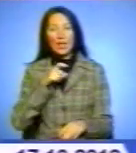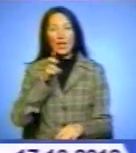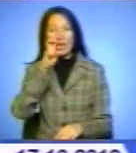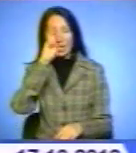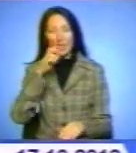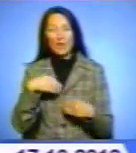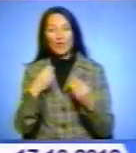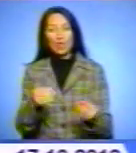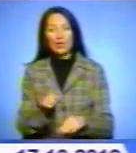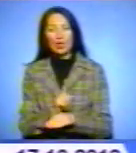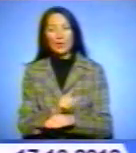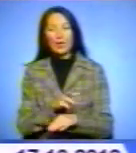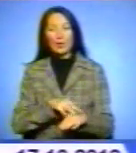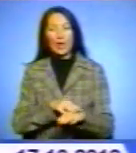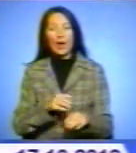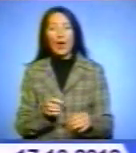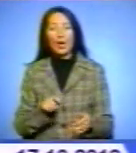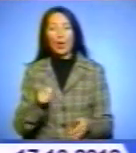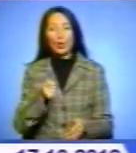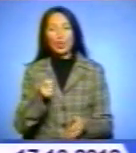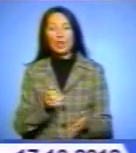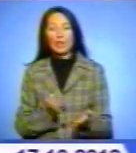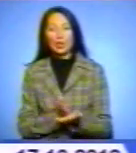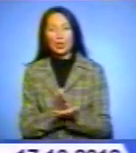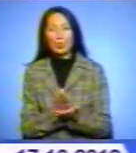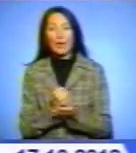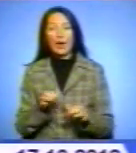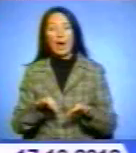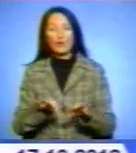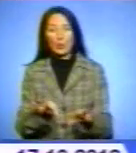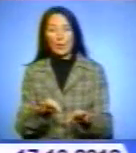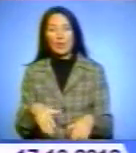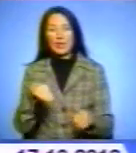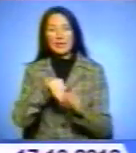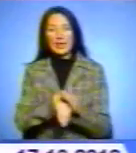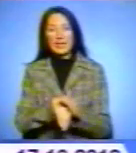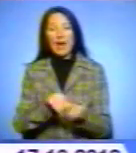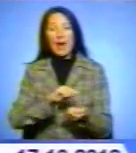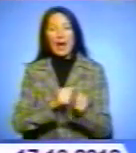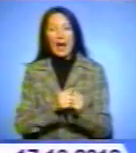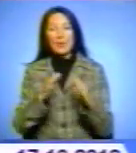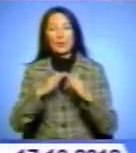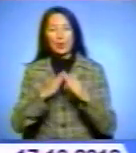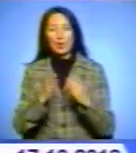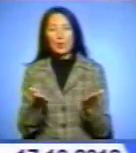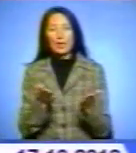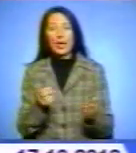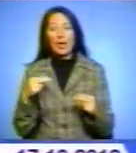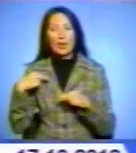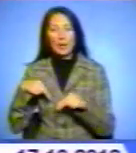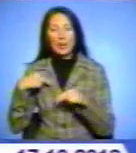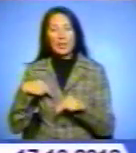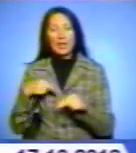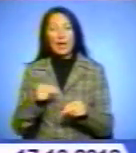тернопільським правоохоронцям ключі від службових автомобілів та заклав камінь у фундамент будинку, де співробітники міліції отримують